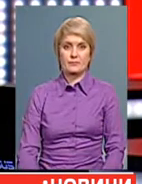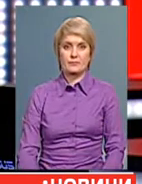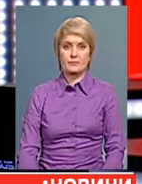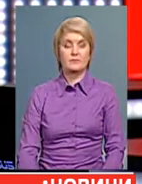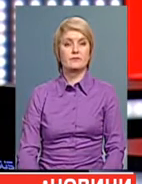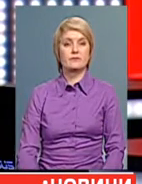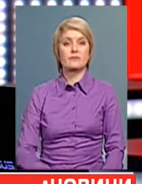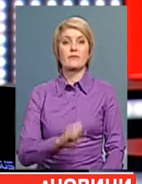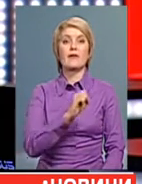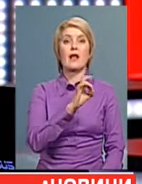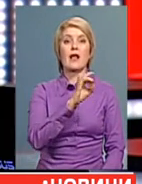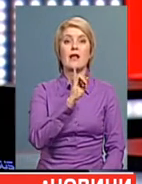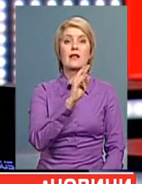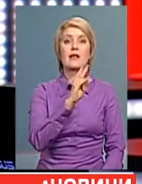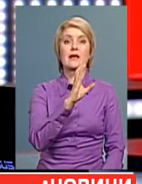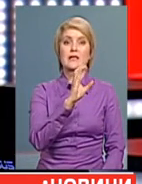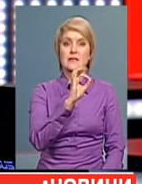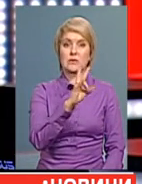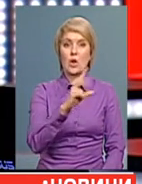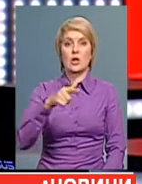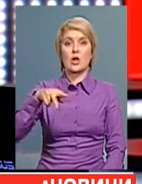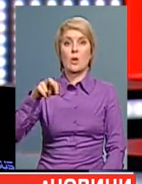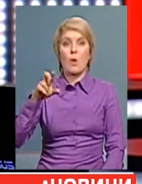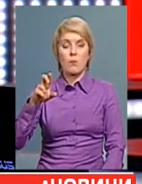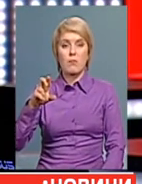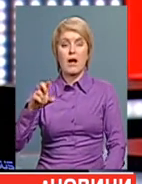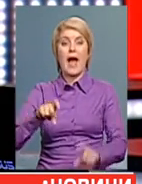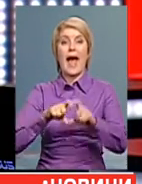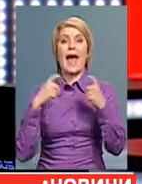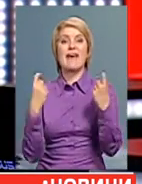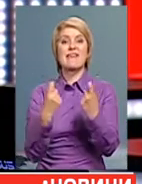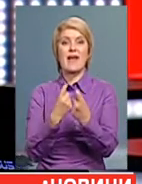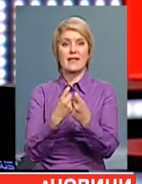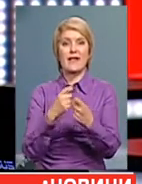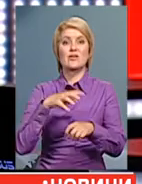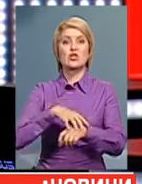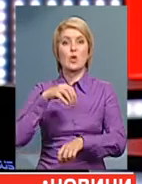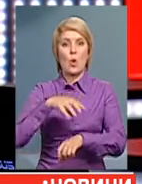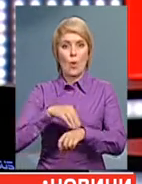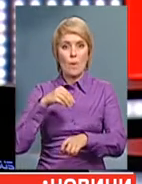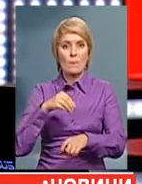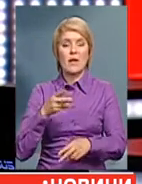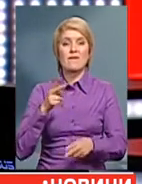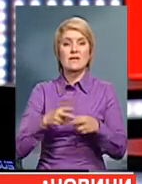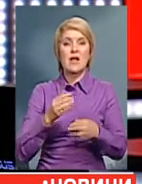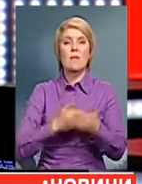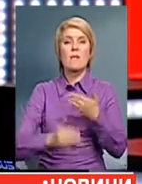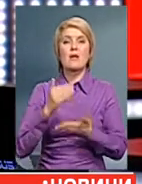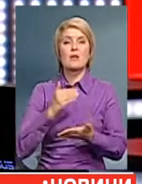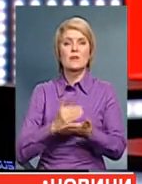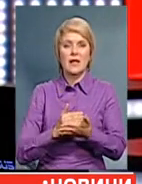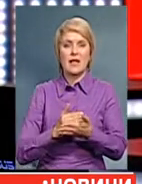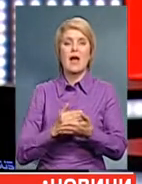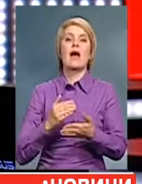Еріксон Глоб Арена в Стокгольмі. Завершилася остання перед півфіналом репетиція «Джамали». Жодних змін в номер виконавці